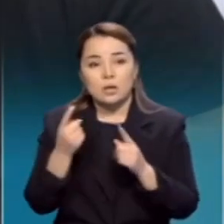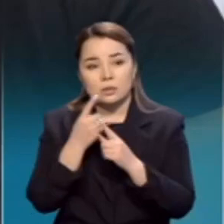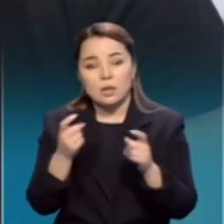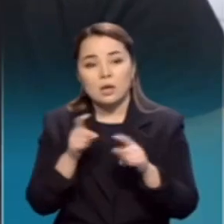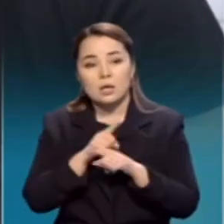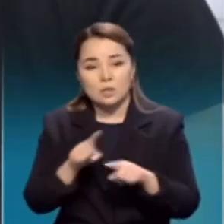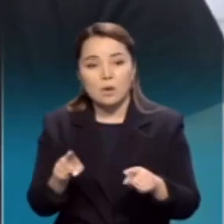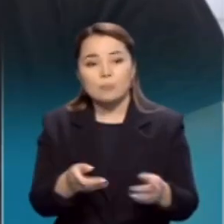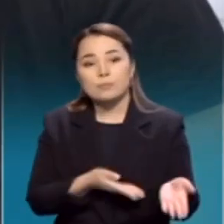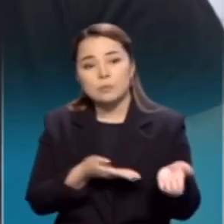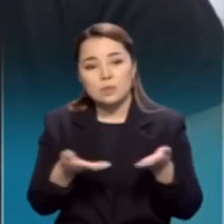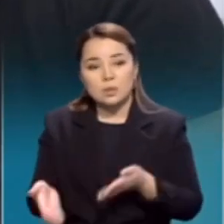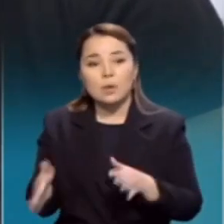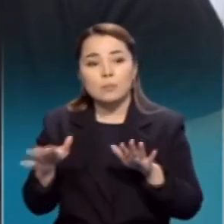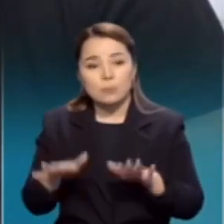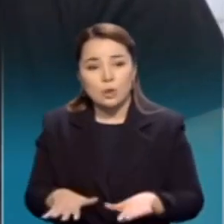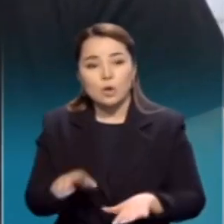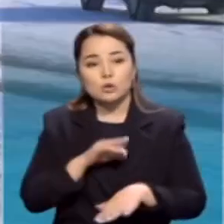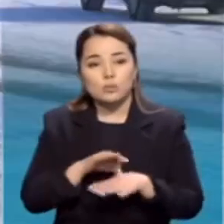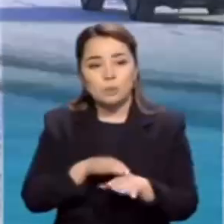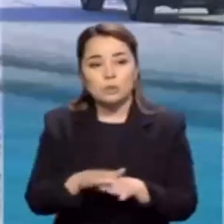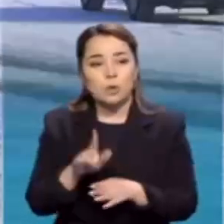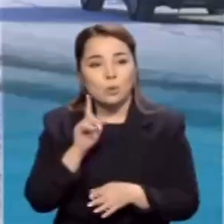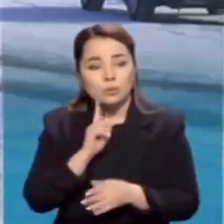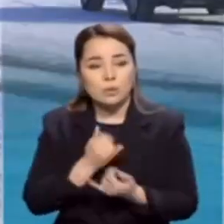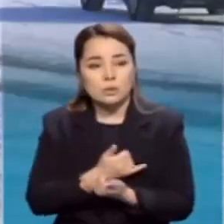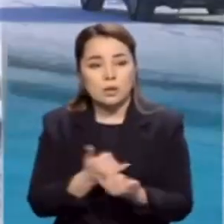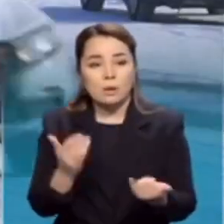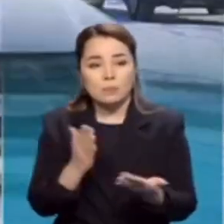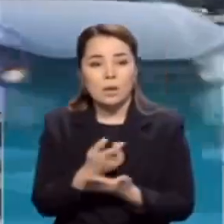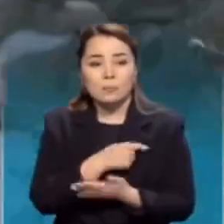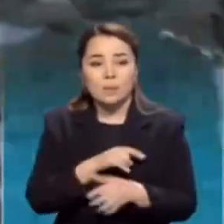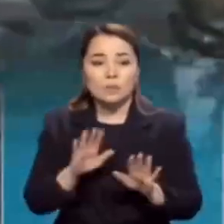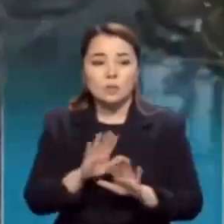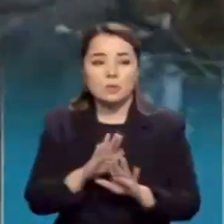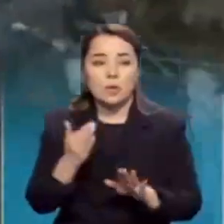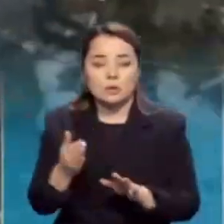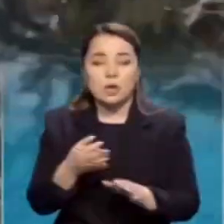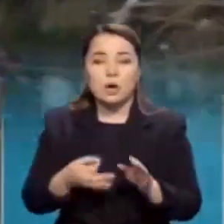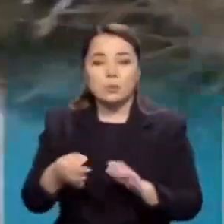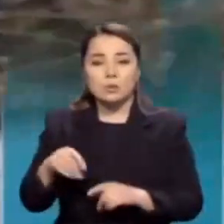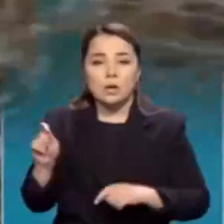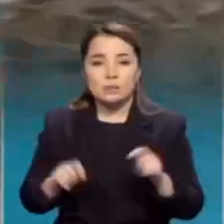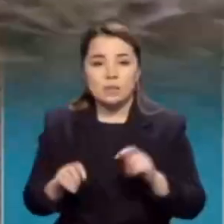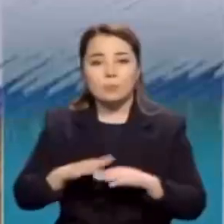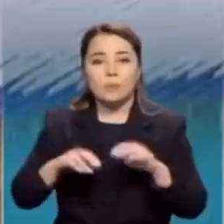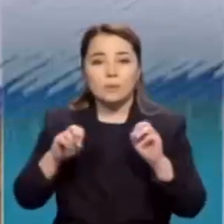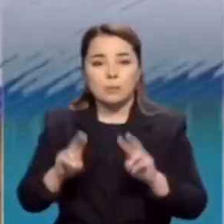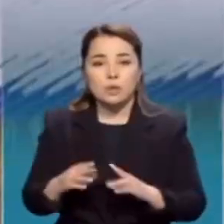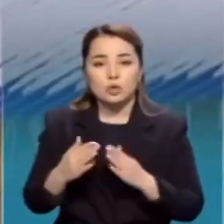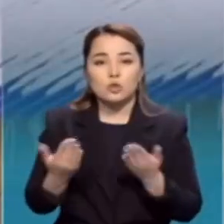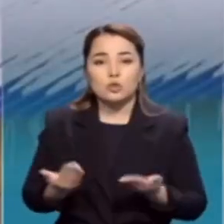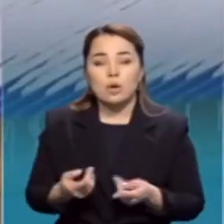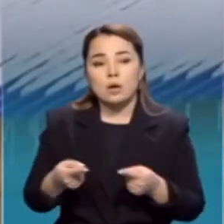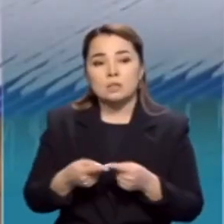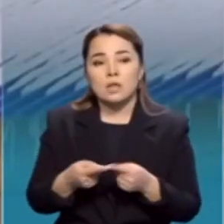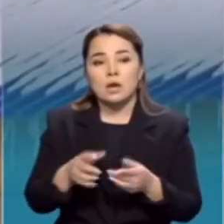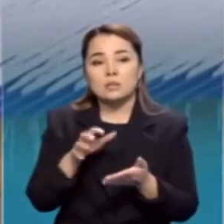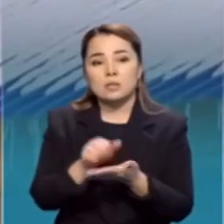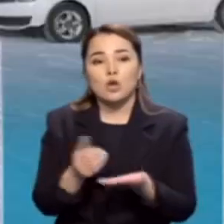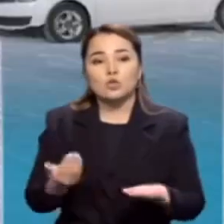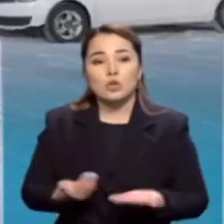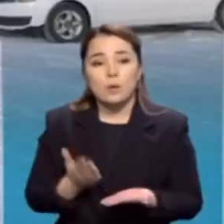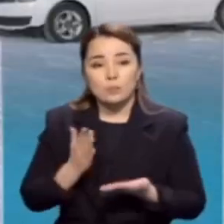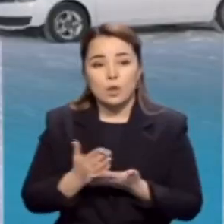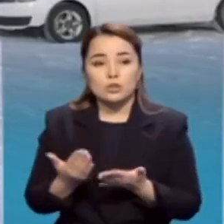агитация жүргіземіз, осындай условия бар деп. Тек медицина ғана емес, ауданға енді келген мамандар да баспананы жалға алып тұрып жатыр.